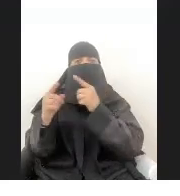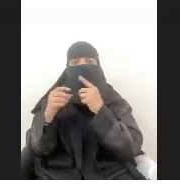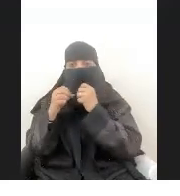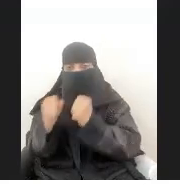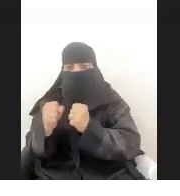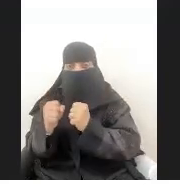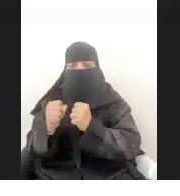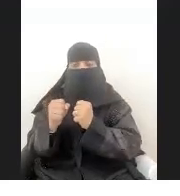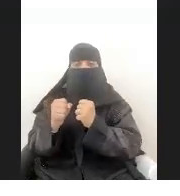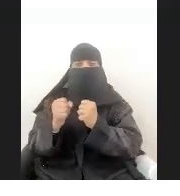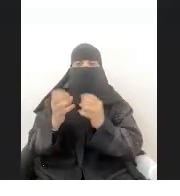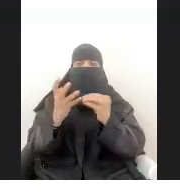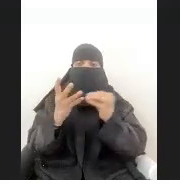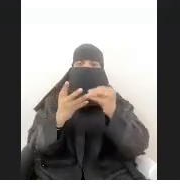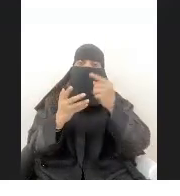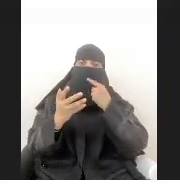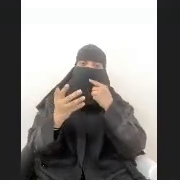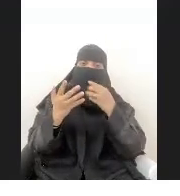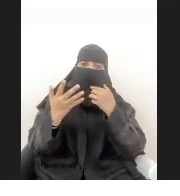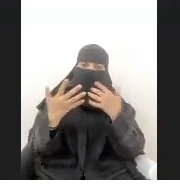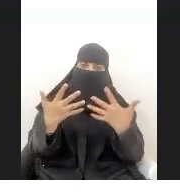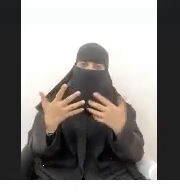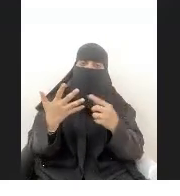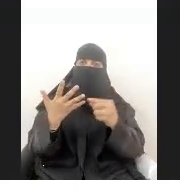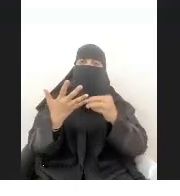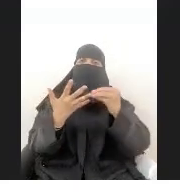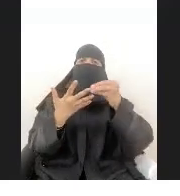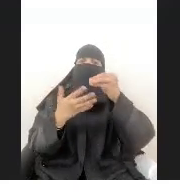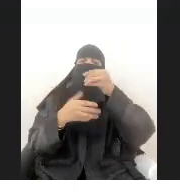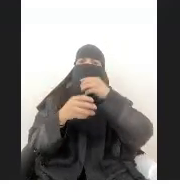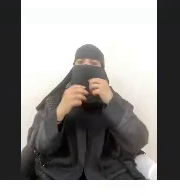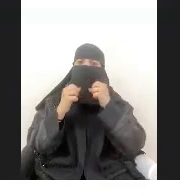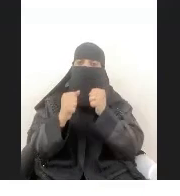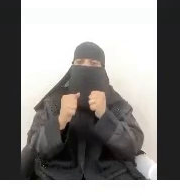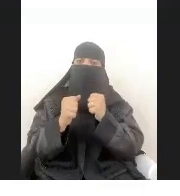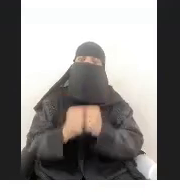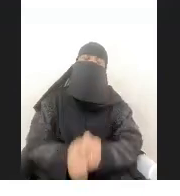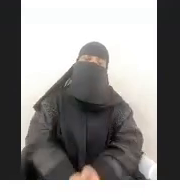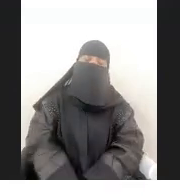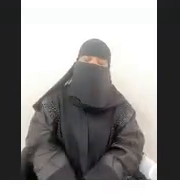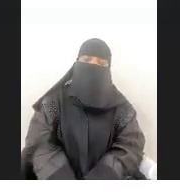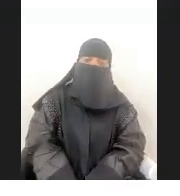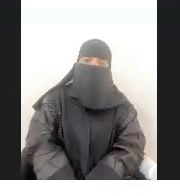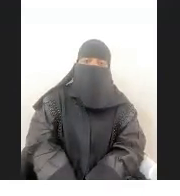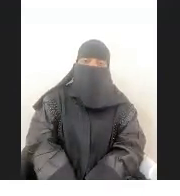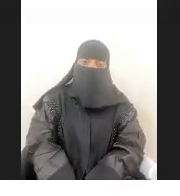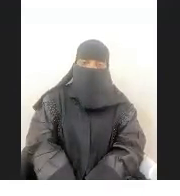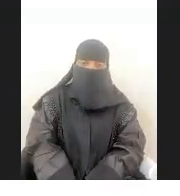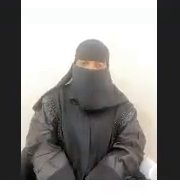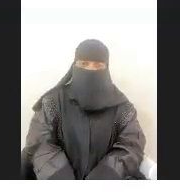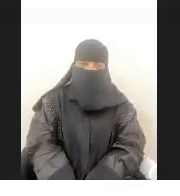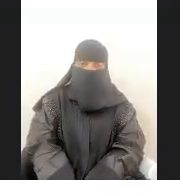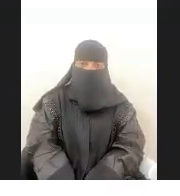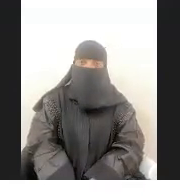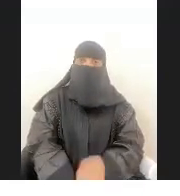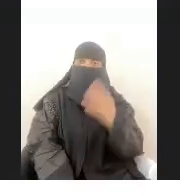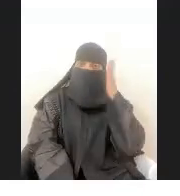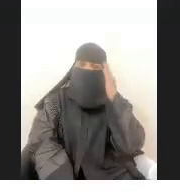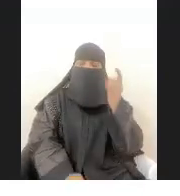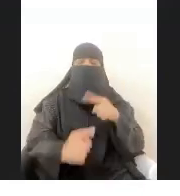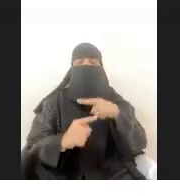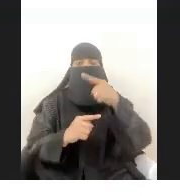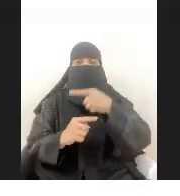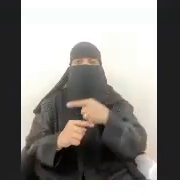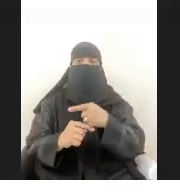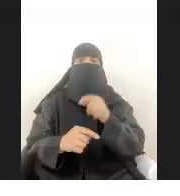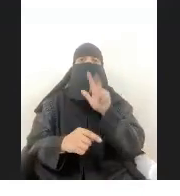يعني في تصميم كل تقريبا معظم بيئات التعلم من المعلوم الى المجهول. تدعم اجزاء مصغر